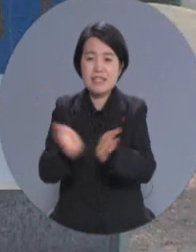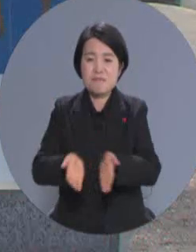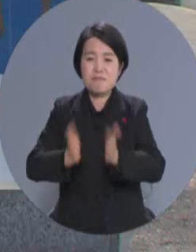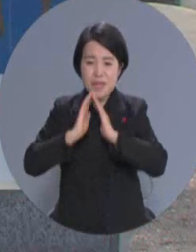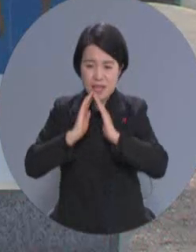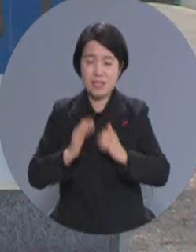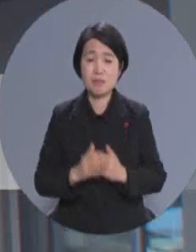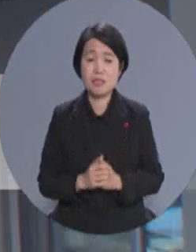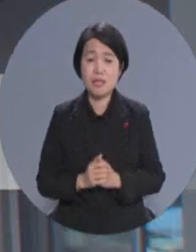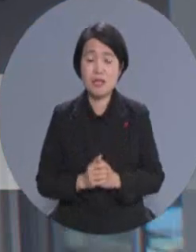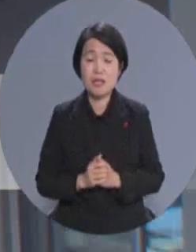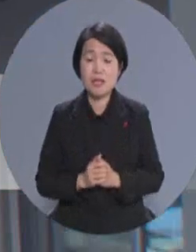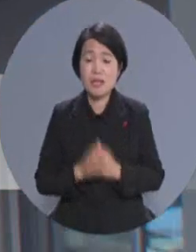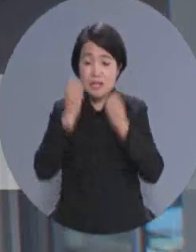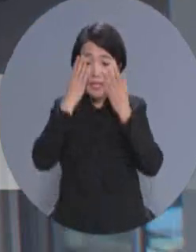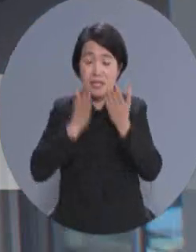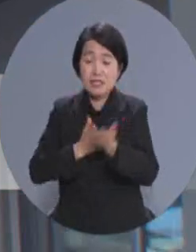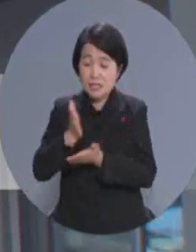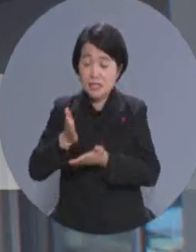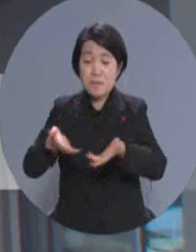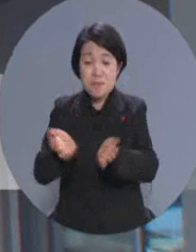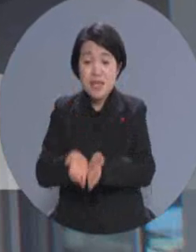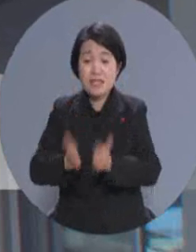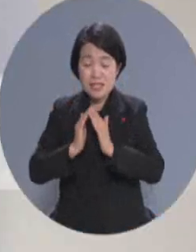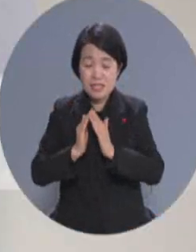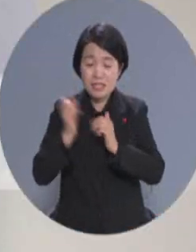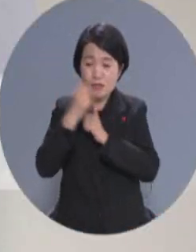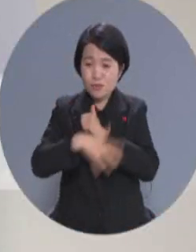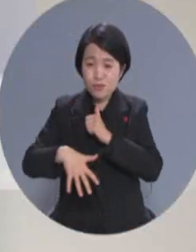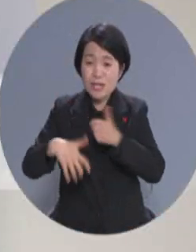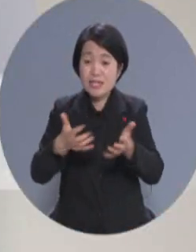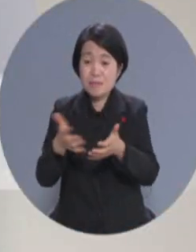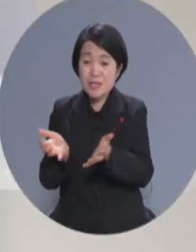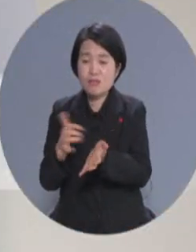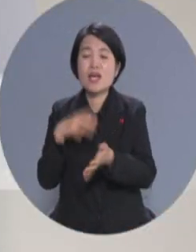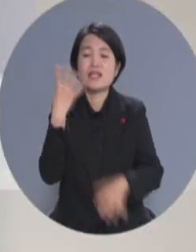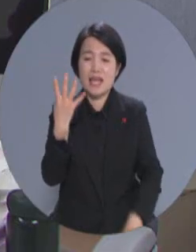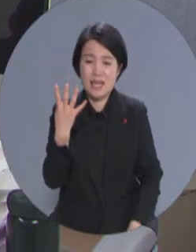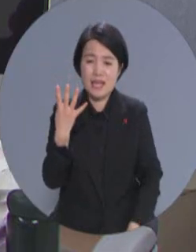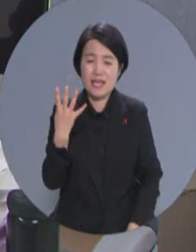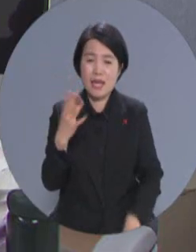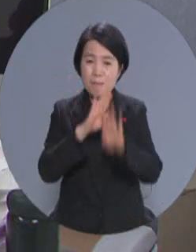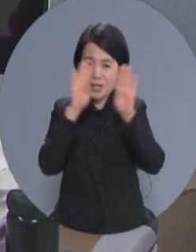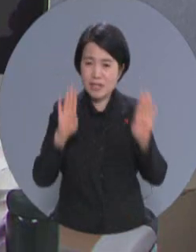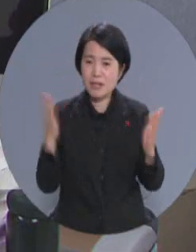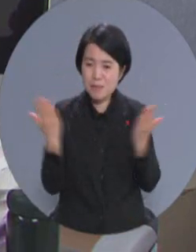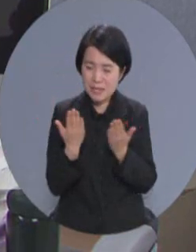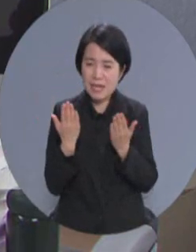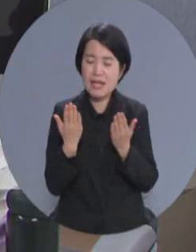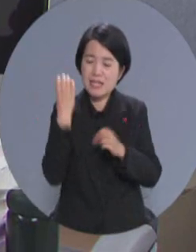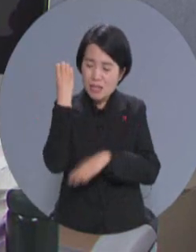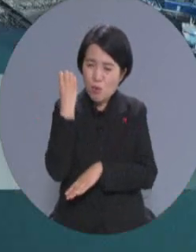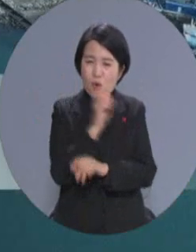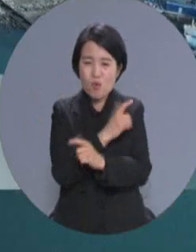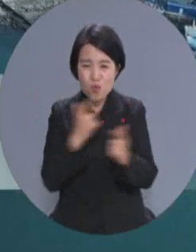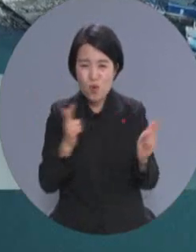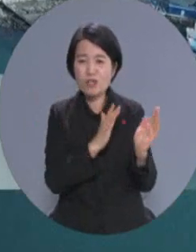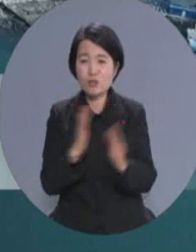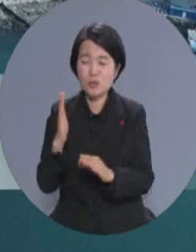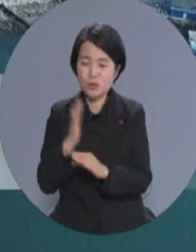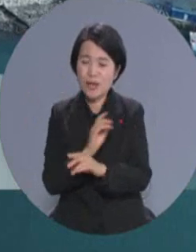최근에 신설된 섬 박람회 대책과는네 개 팀으로 이루어졌고 박람회 개최를 위한 기반을 조성하고 각종